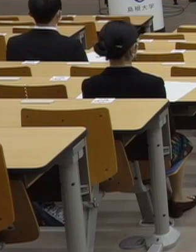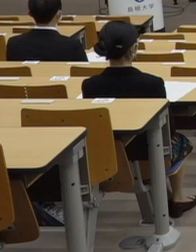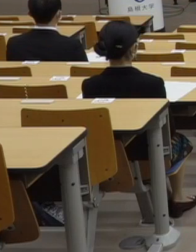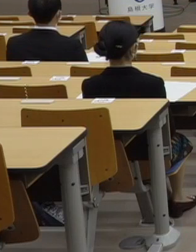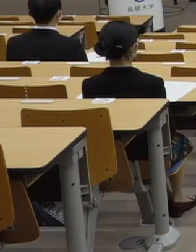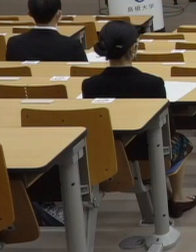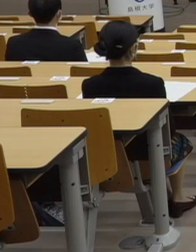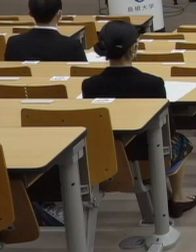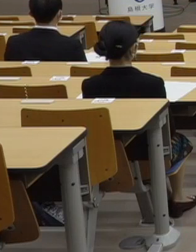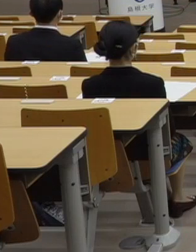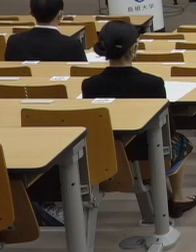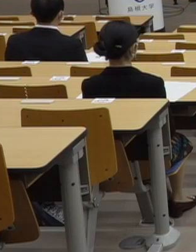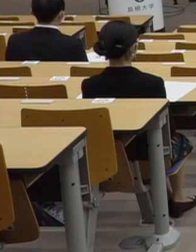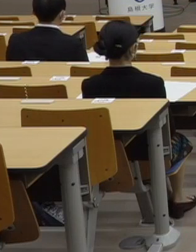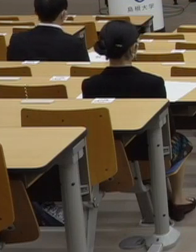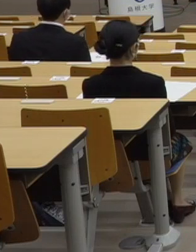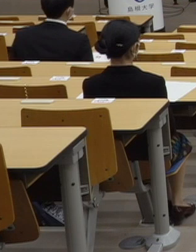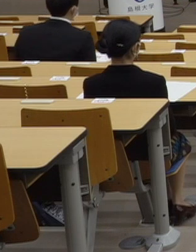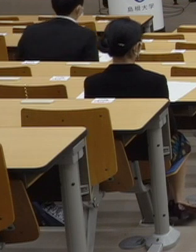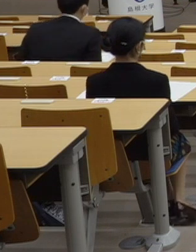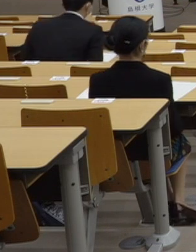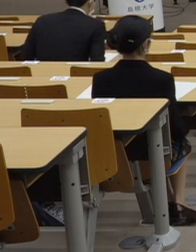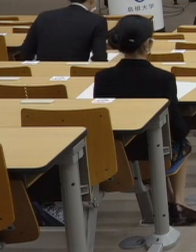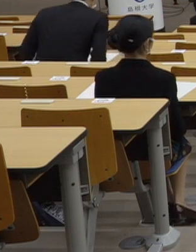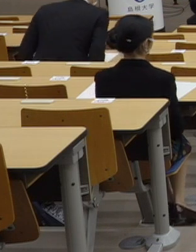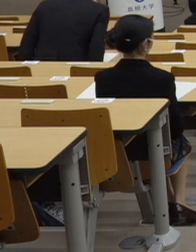1号国立になります。